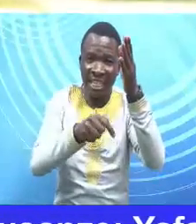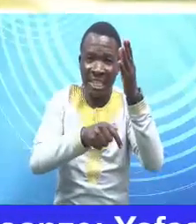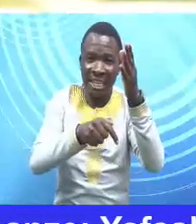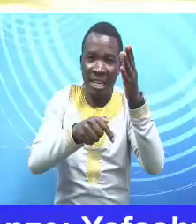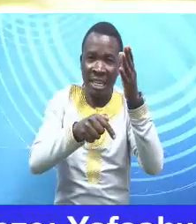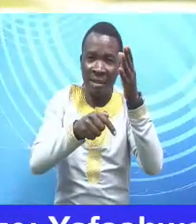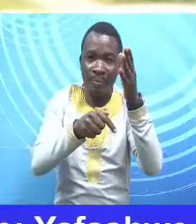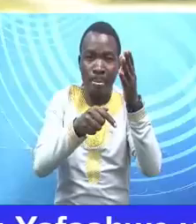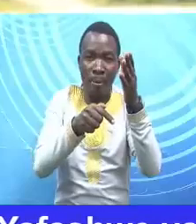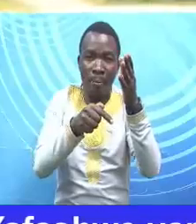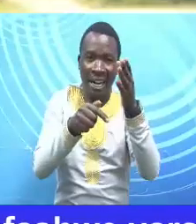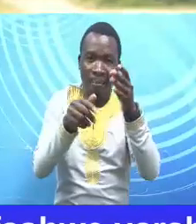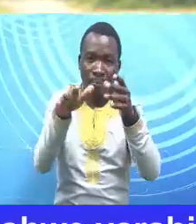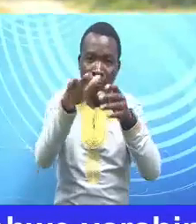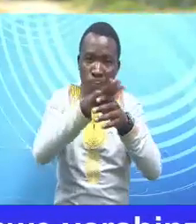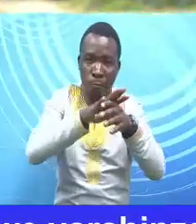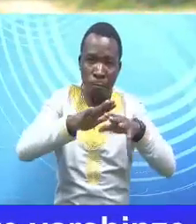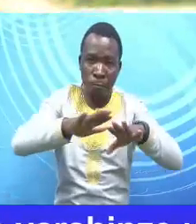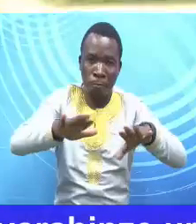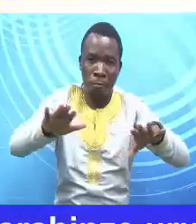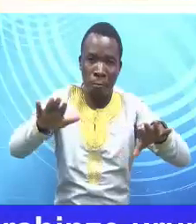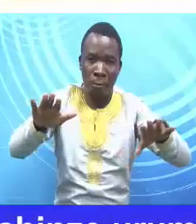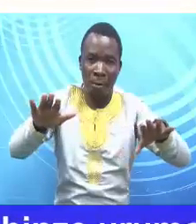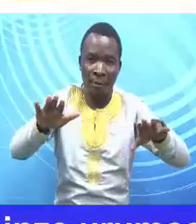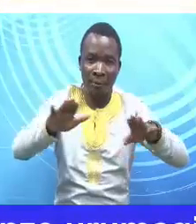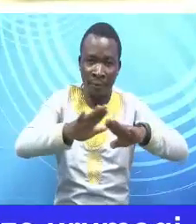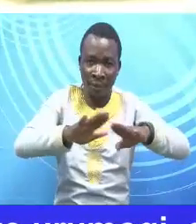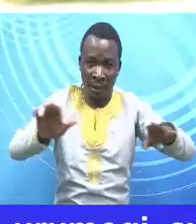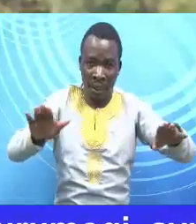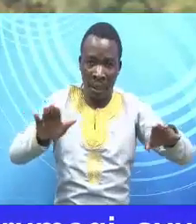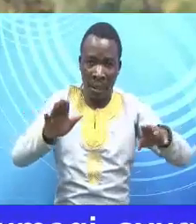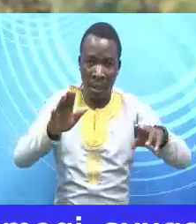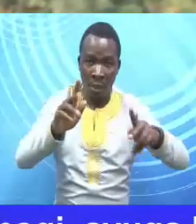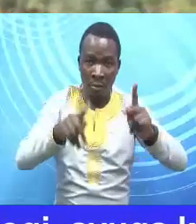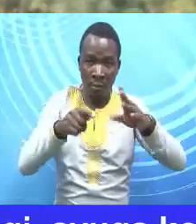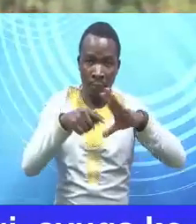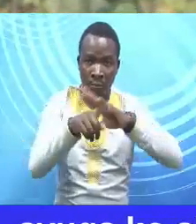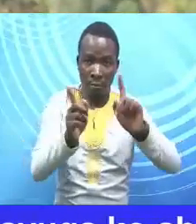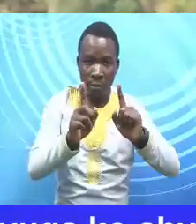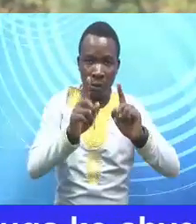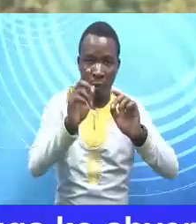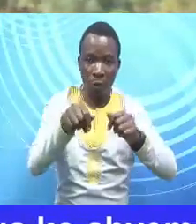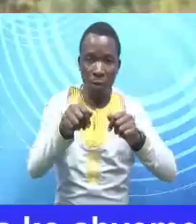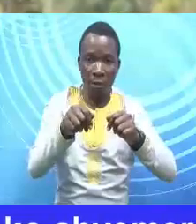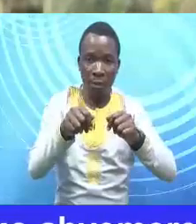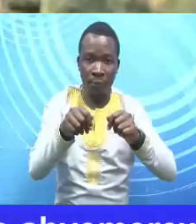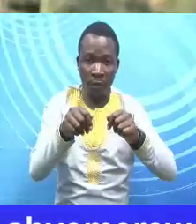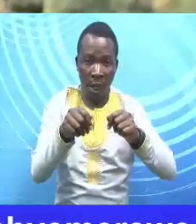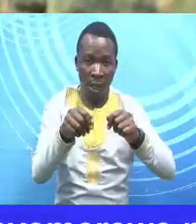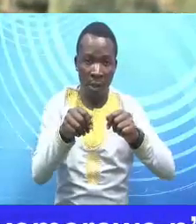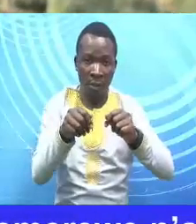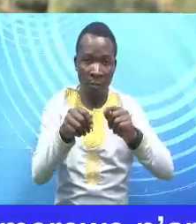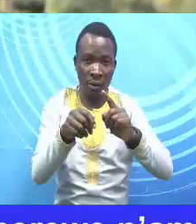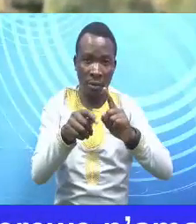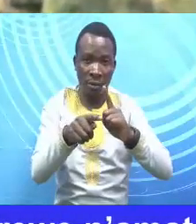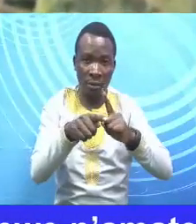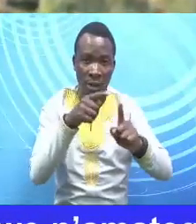bakakituturiramo nibura kikayongera kigasibama niho abantu bagira umutekano. Bashobora no kuhategera abantu bakajya baba